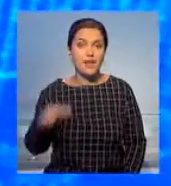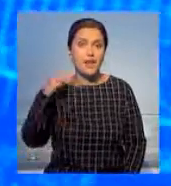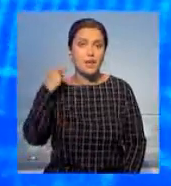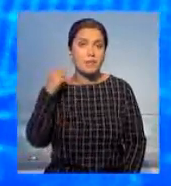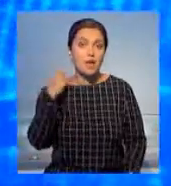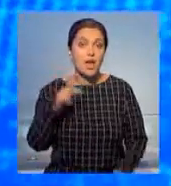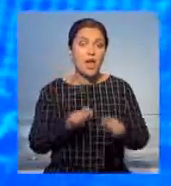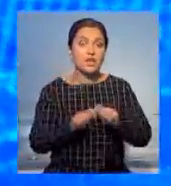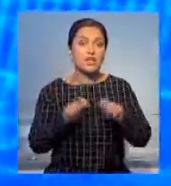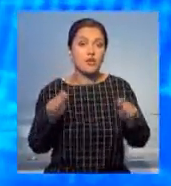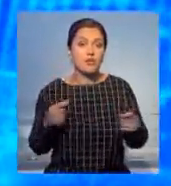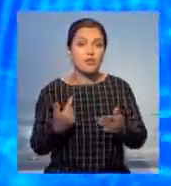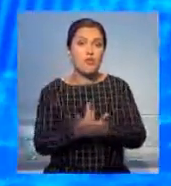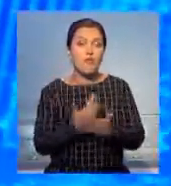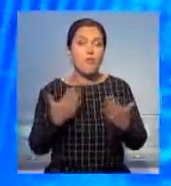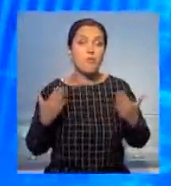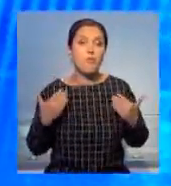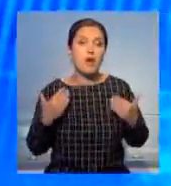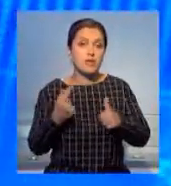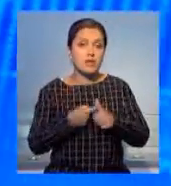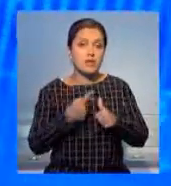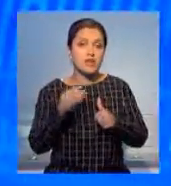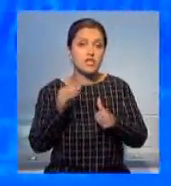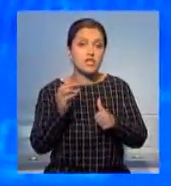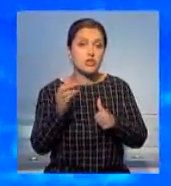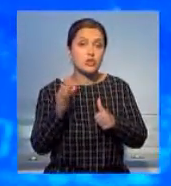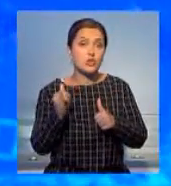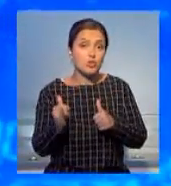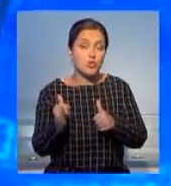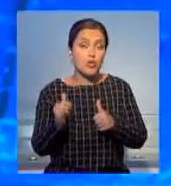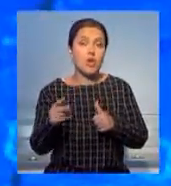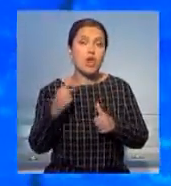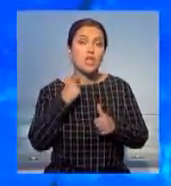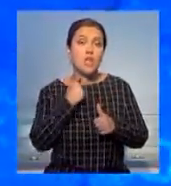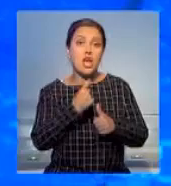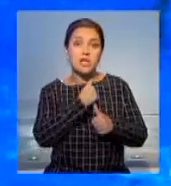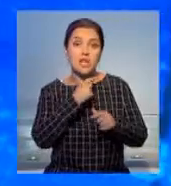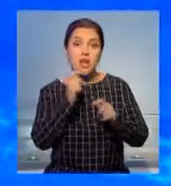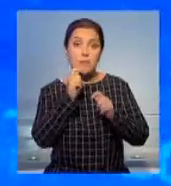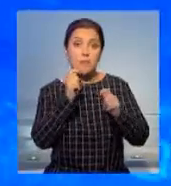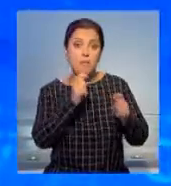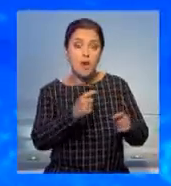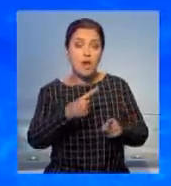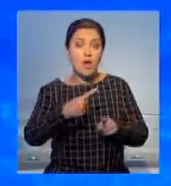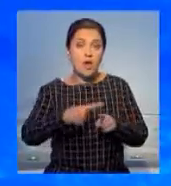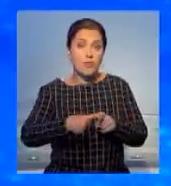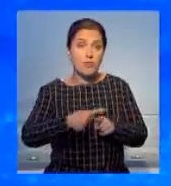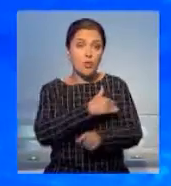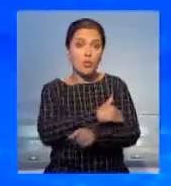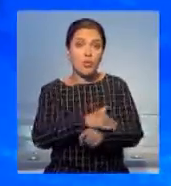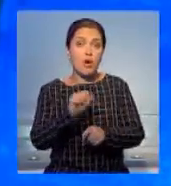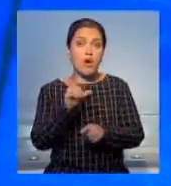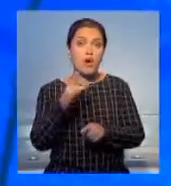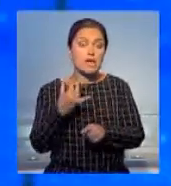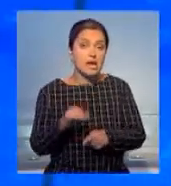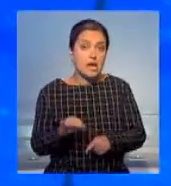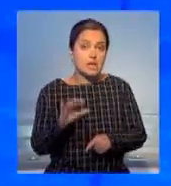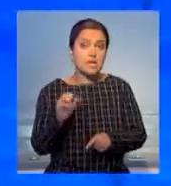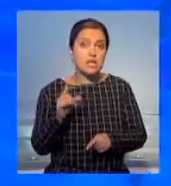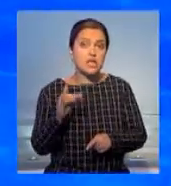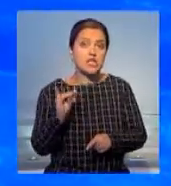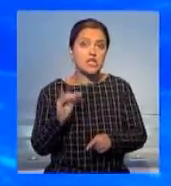Президент также открыл новый парк ЖТСУ, который к 20-летию Астаны городу подарил Талдыкорган. Он находится на пересечении улиц Арай и Сарайшик. Для